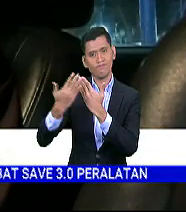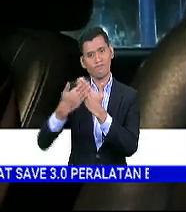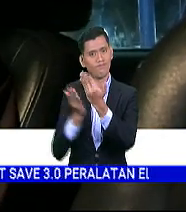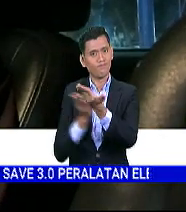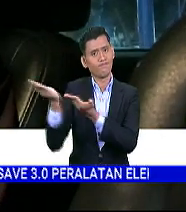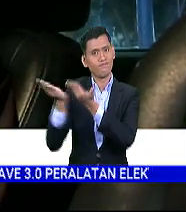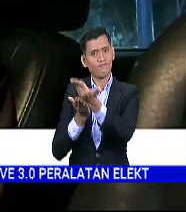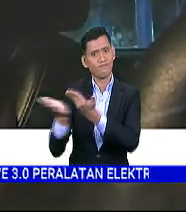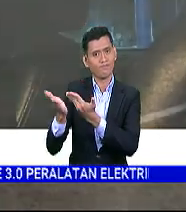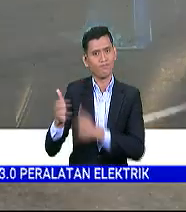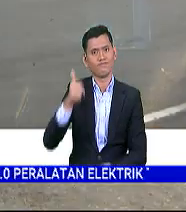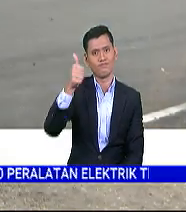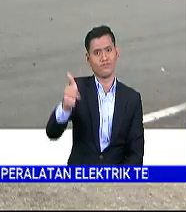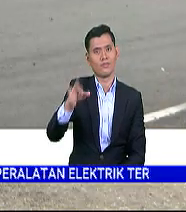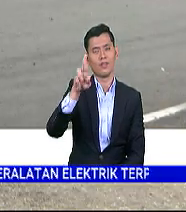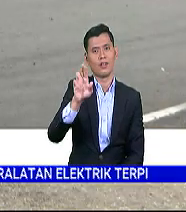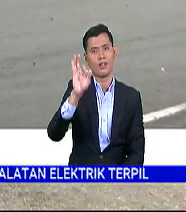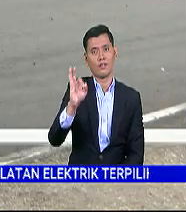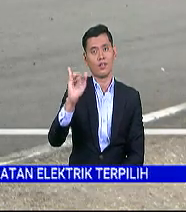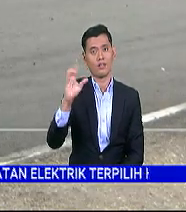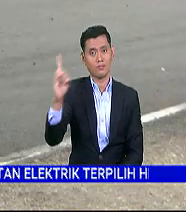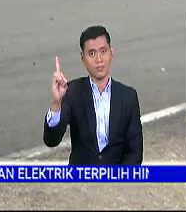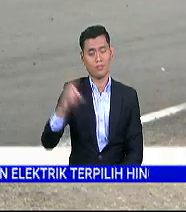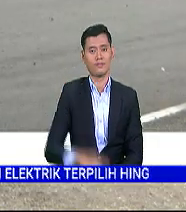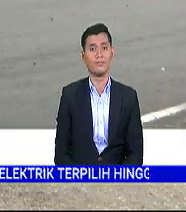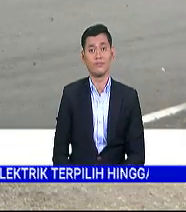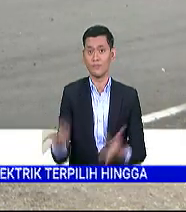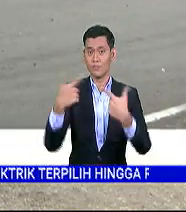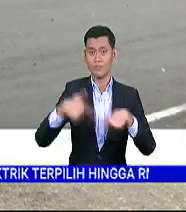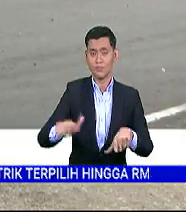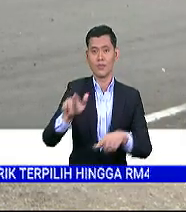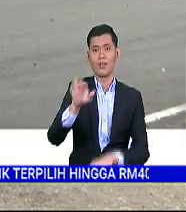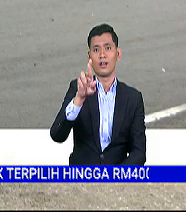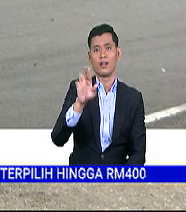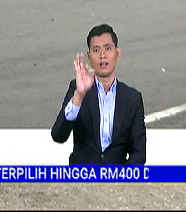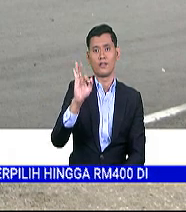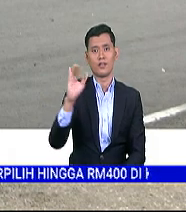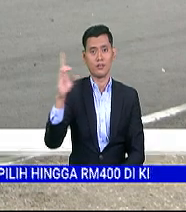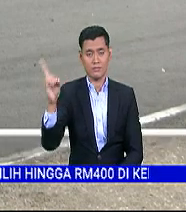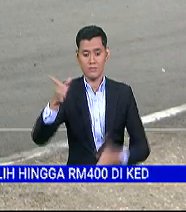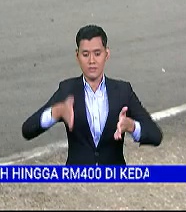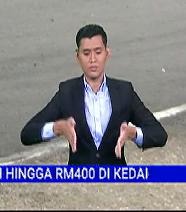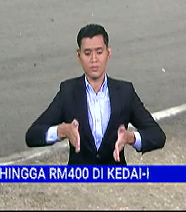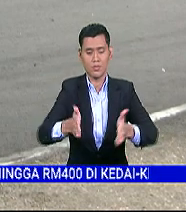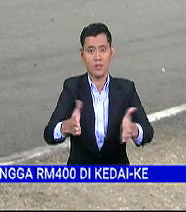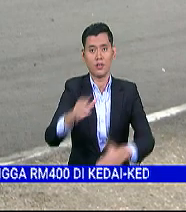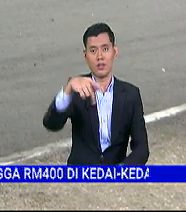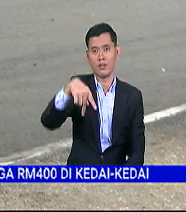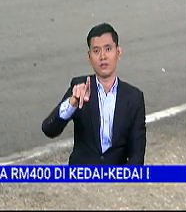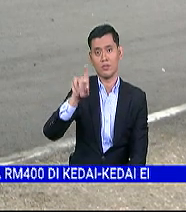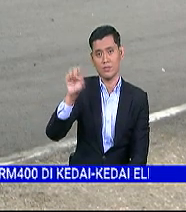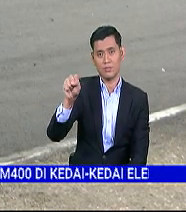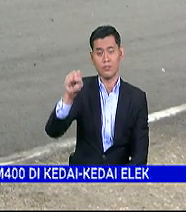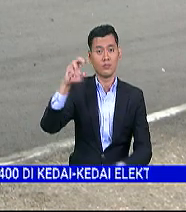RFID memang terbaik lah. Dengan pelaksanaan RFID di Lebuh Raya Plus, ia akan memberi kemudahan